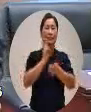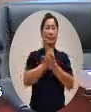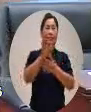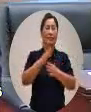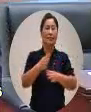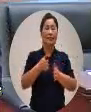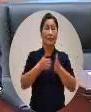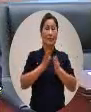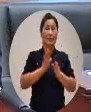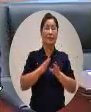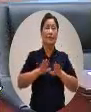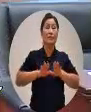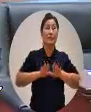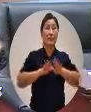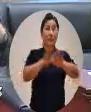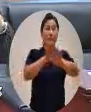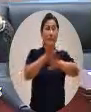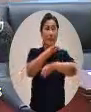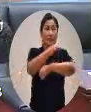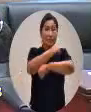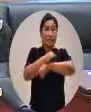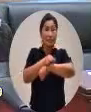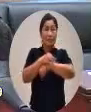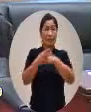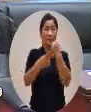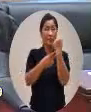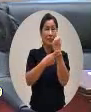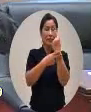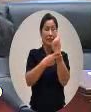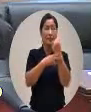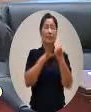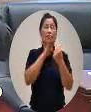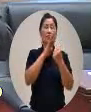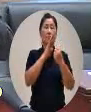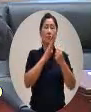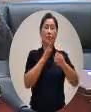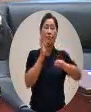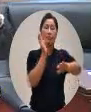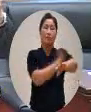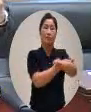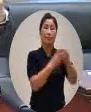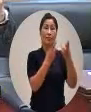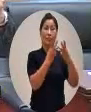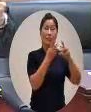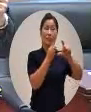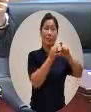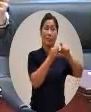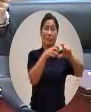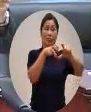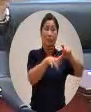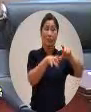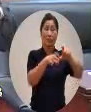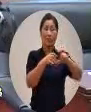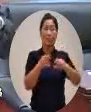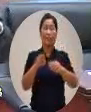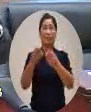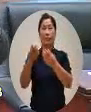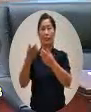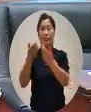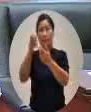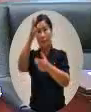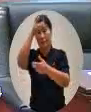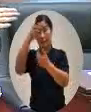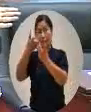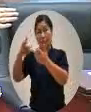這個地方大概是在左營區公所及左營分局後面在左營國小圍牆旁